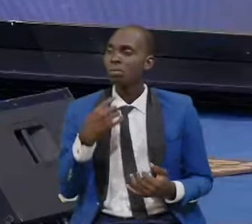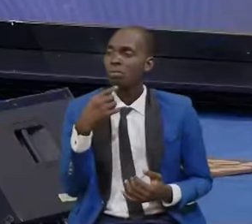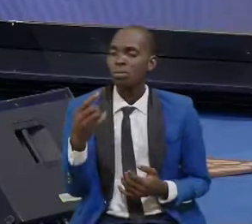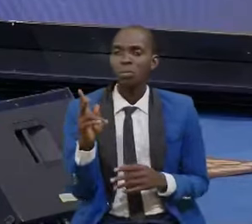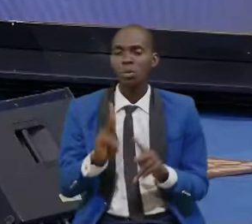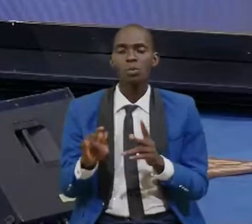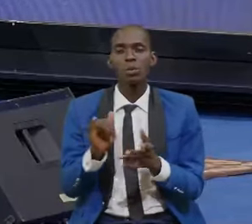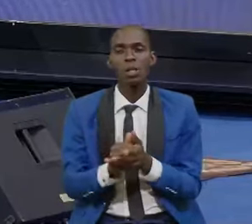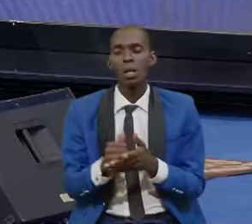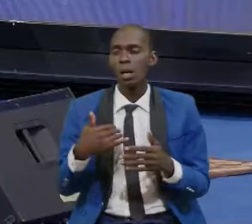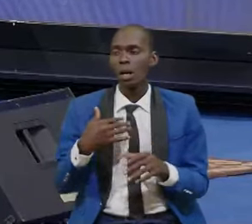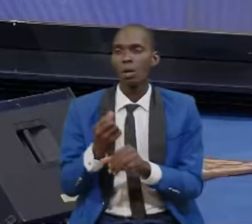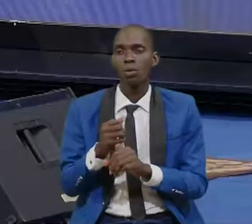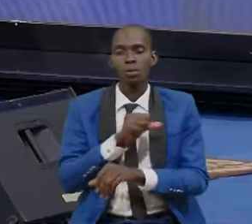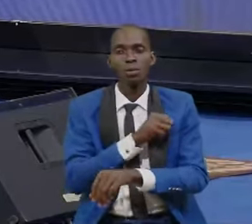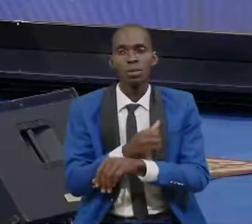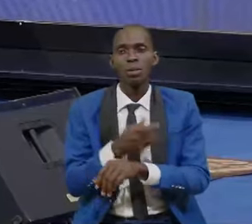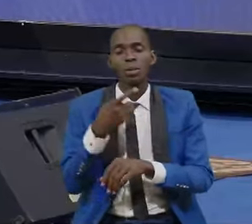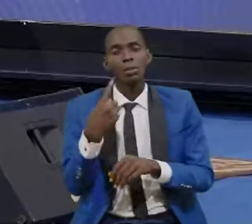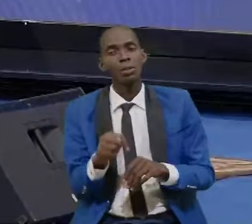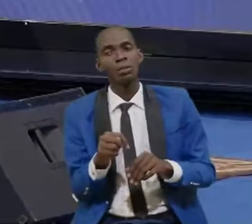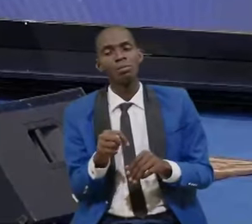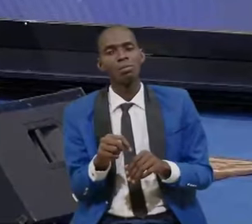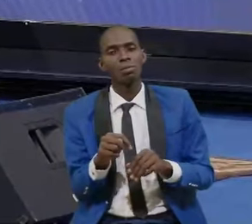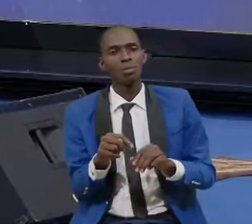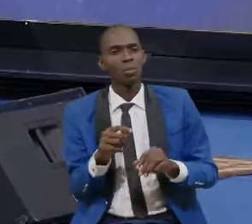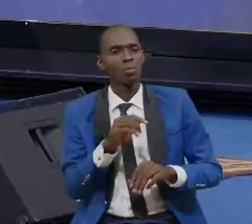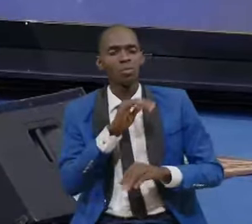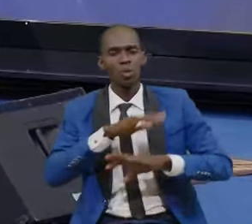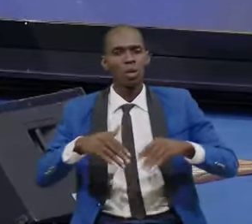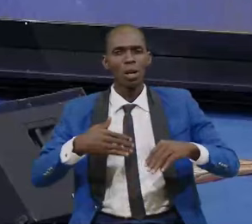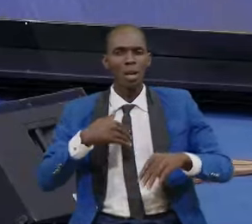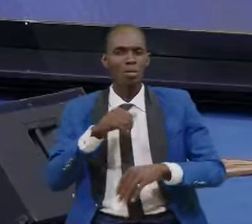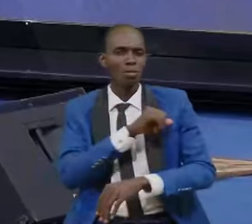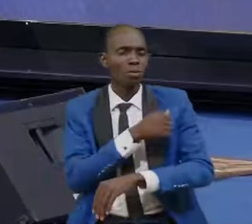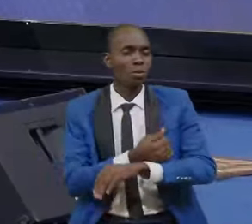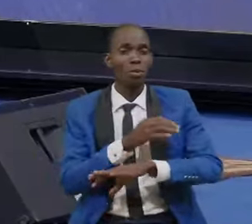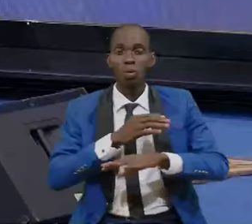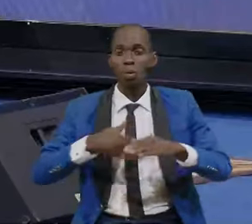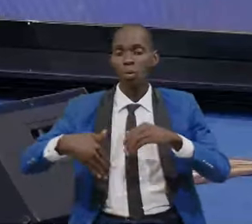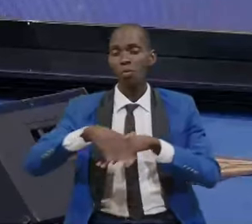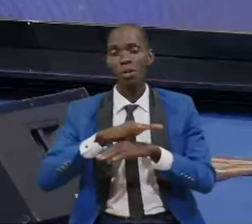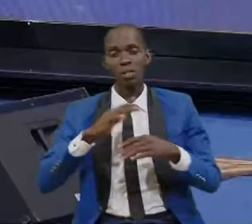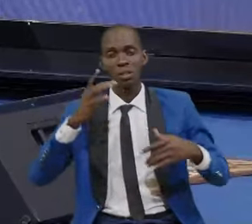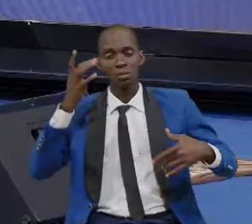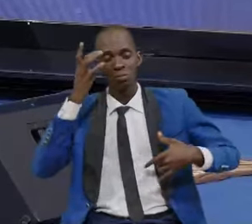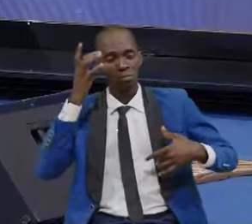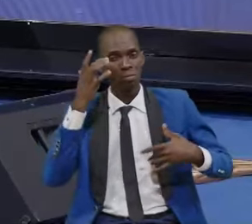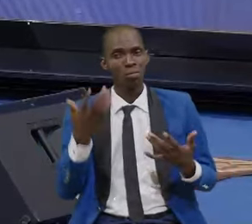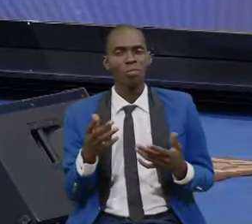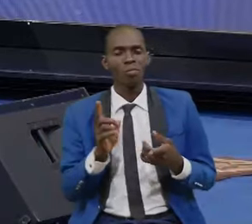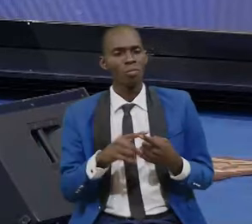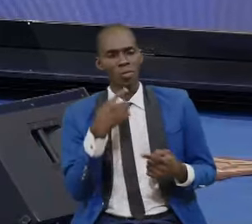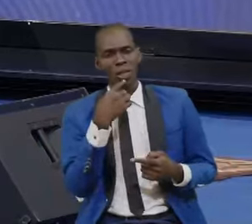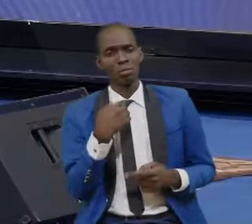diplôme, que tu sois distinction ou pas, ça n'a aucune autorité sur les blessures, sur la maladie. Pour dire,